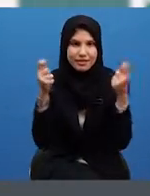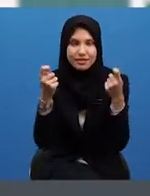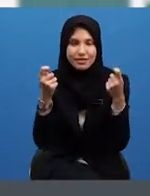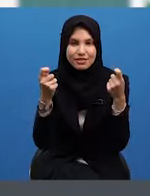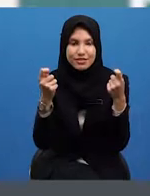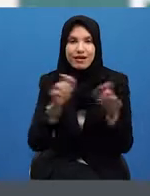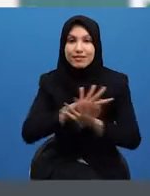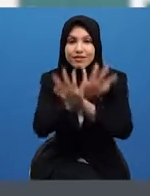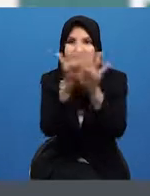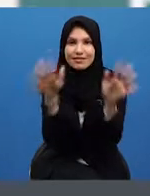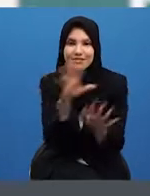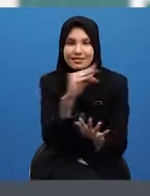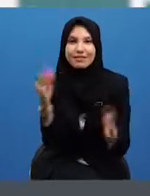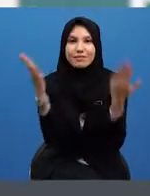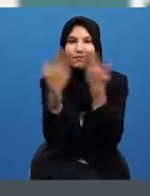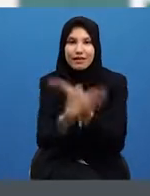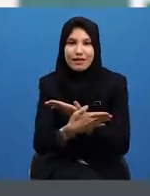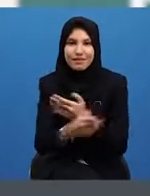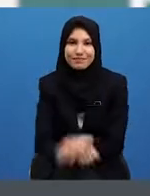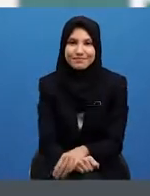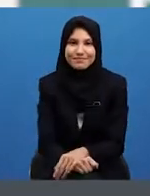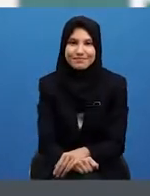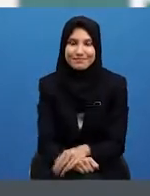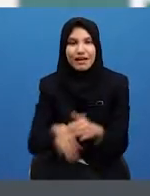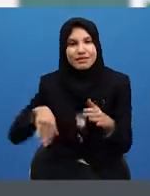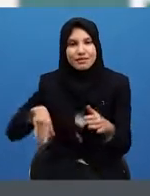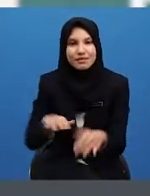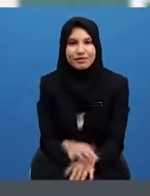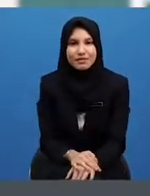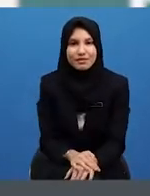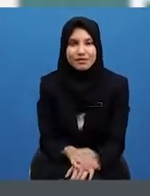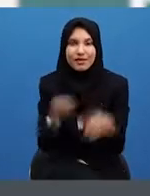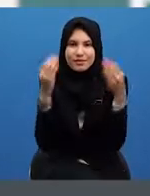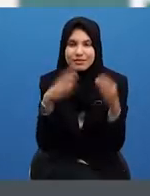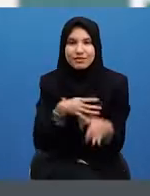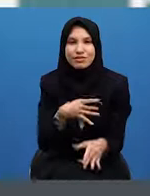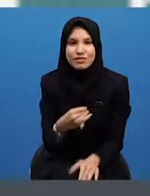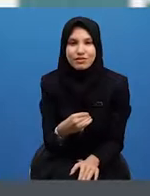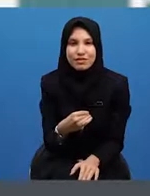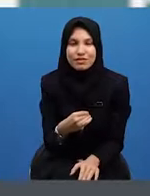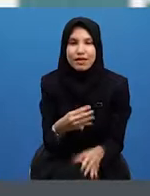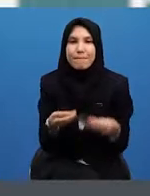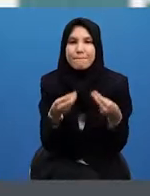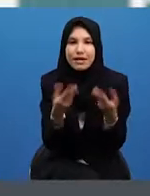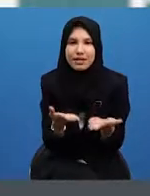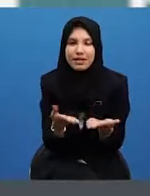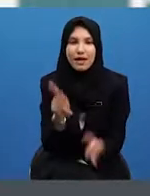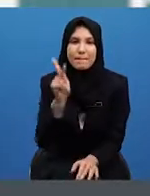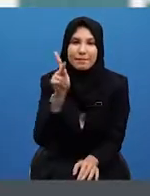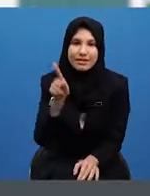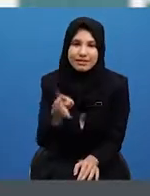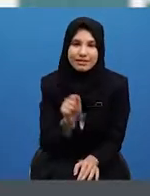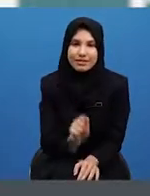dan crop sebelum itu cek gusuk kena pesan pastikan